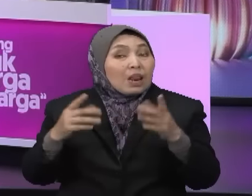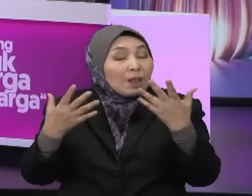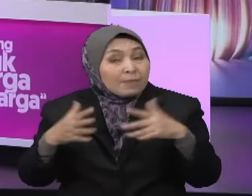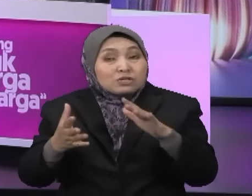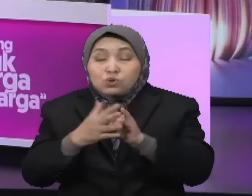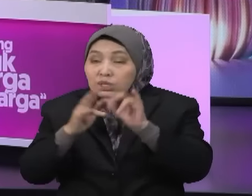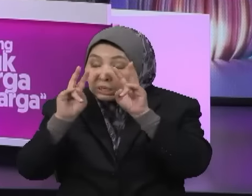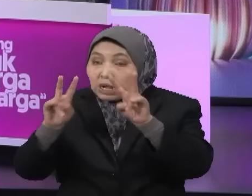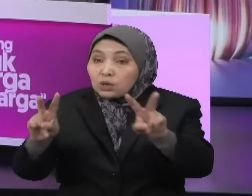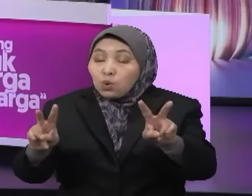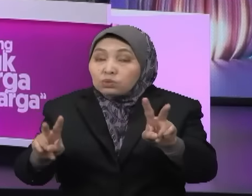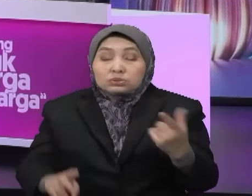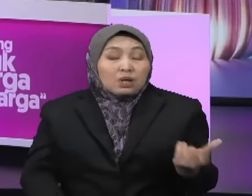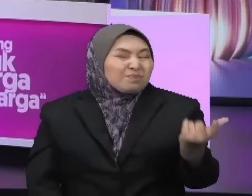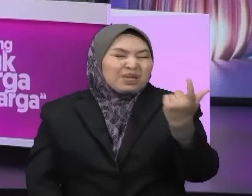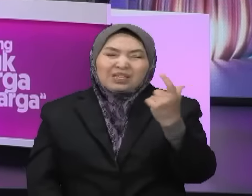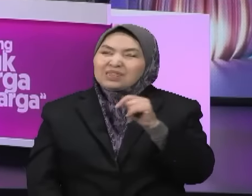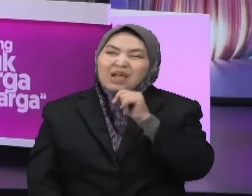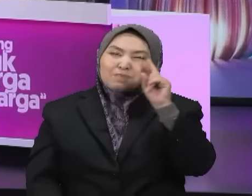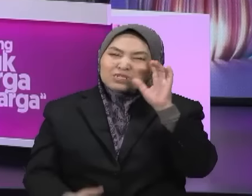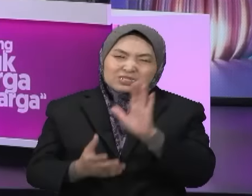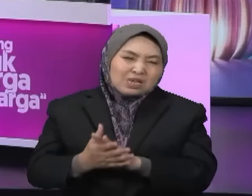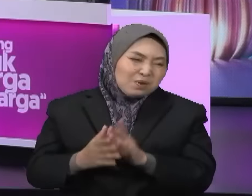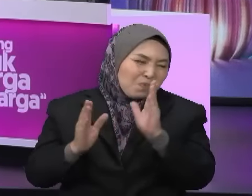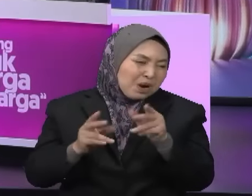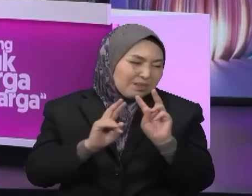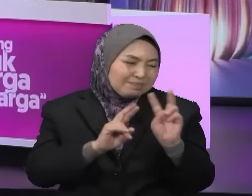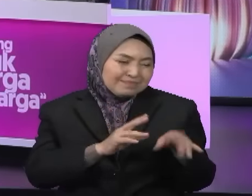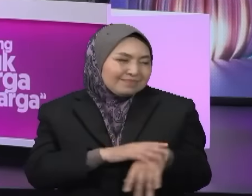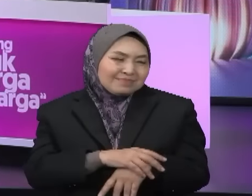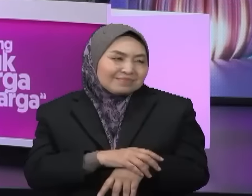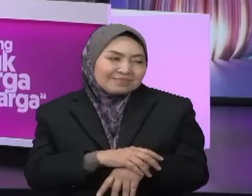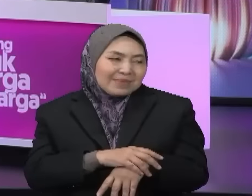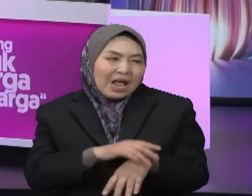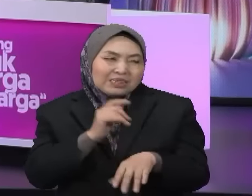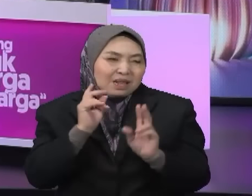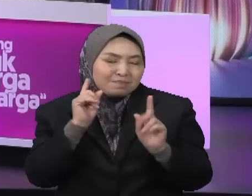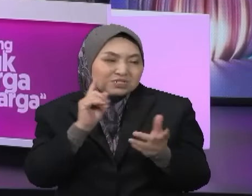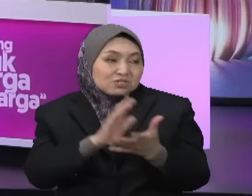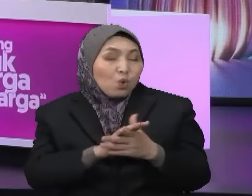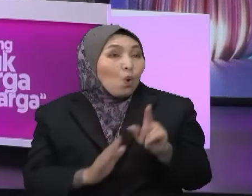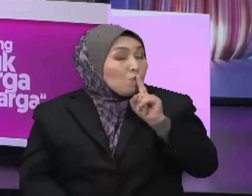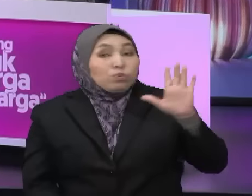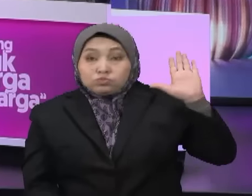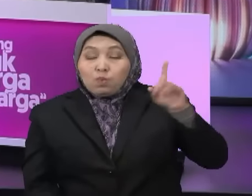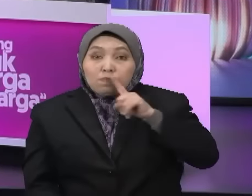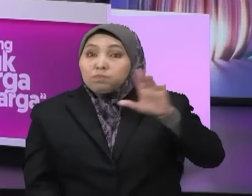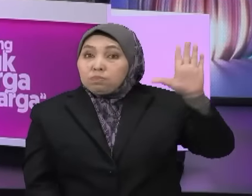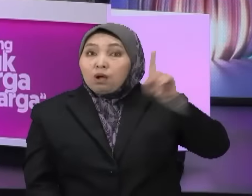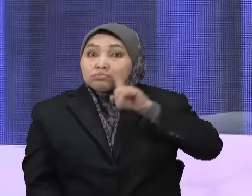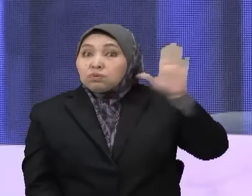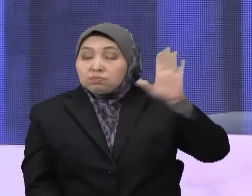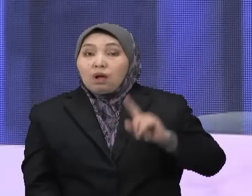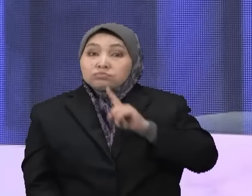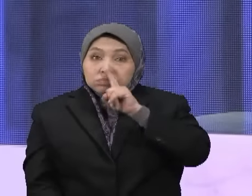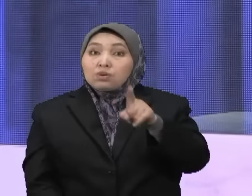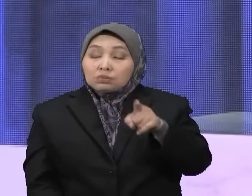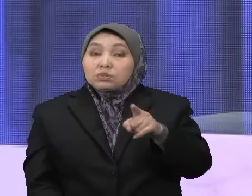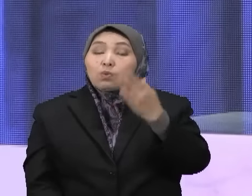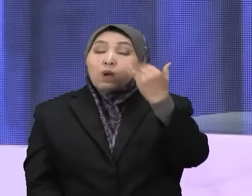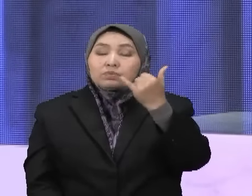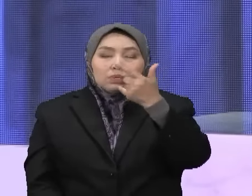macam Nabi takkan percaya, orang lain pun tak nak percaya, maka dia kata sumpah. Kan, sumpah sebenarnya. Kerana